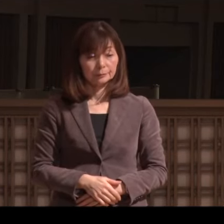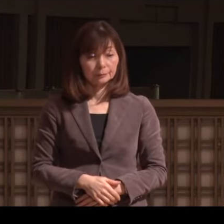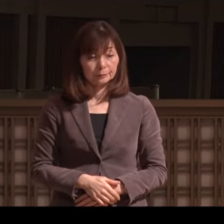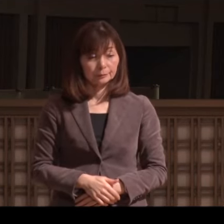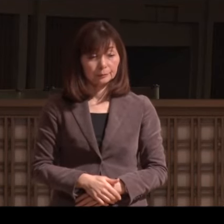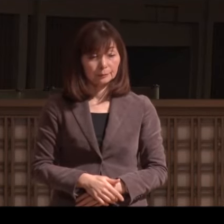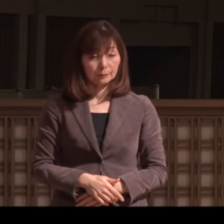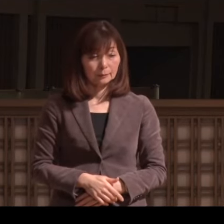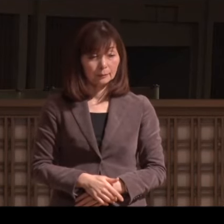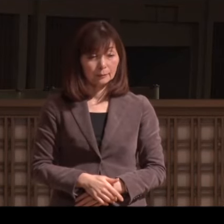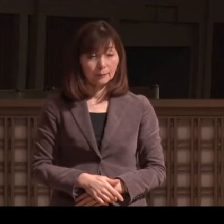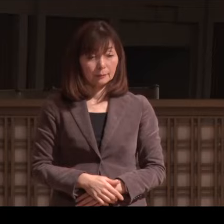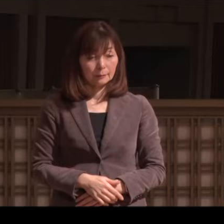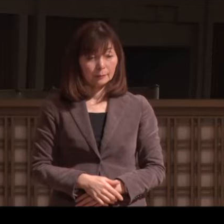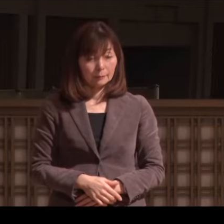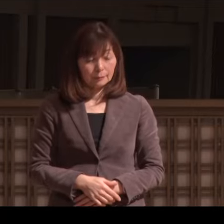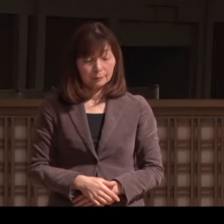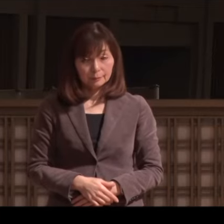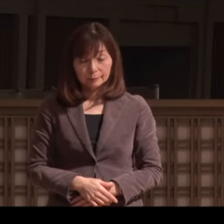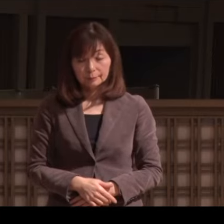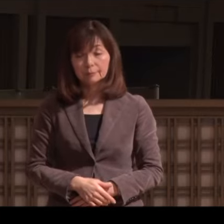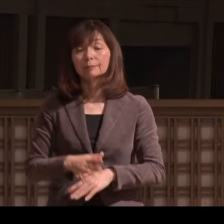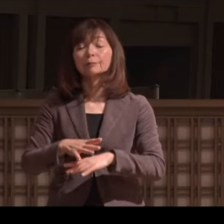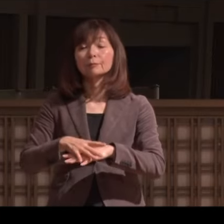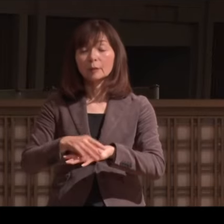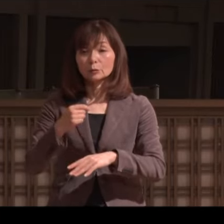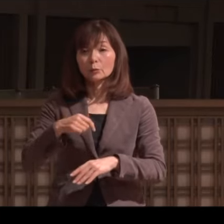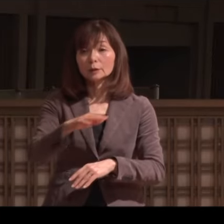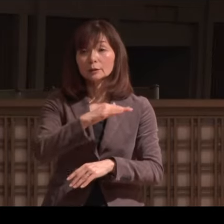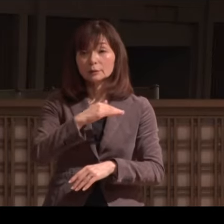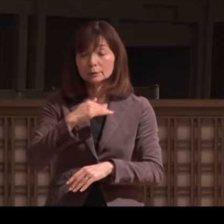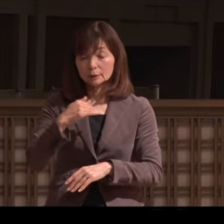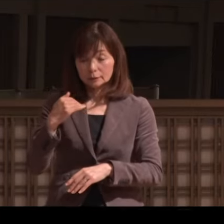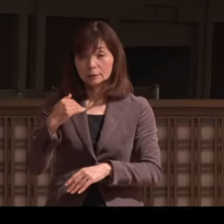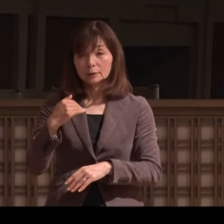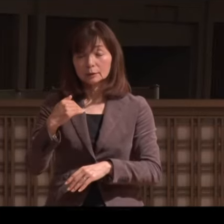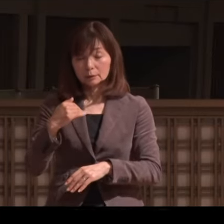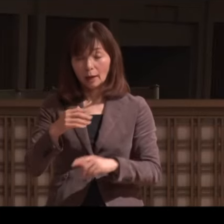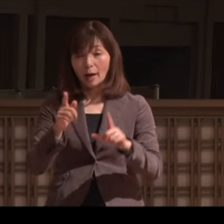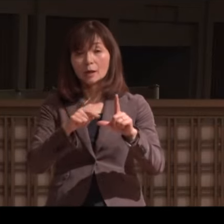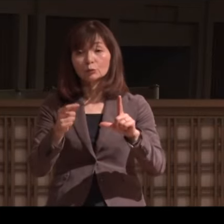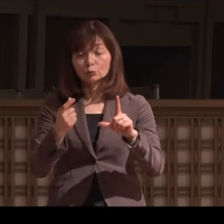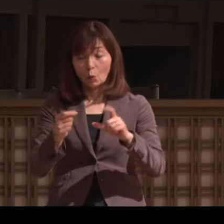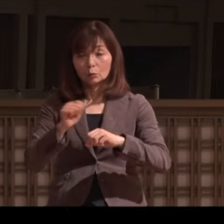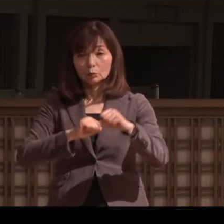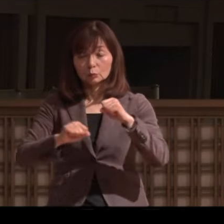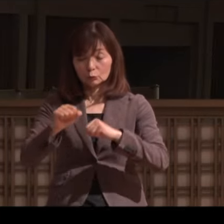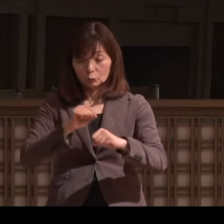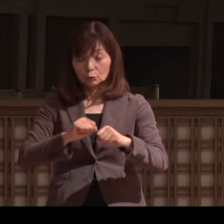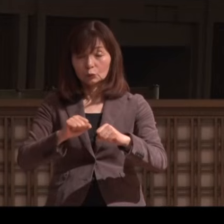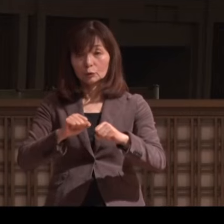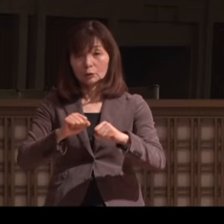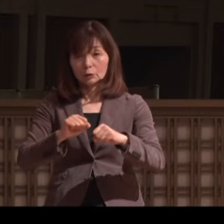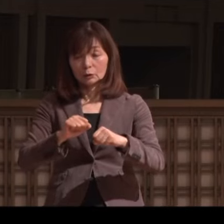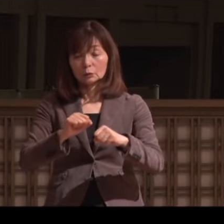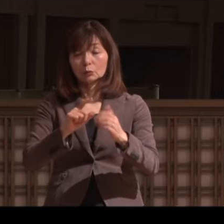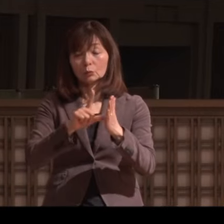会長えまずはあの私どもの方がこういったことに取り組むにあたってはですねえ